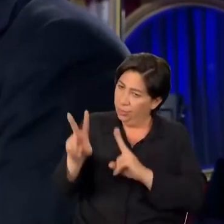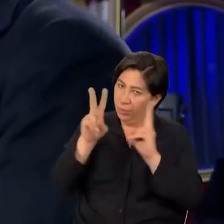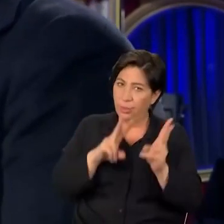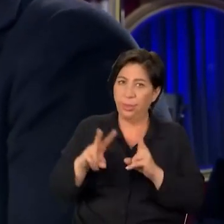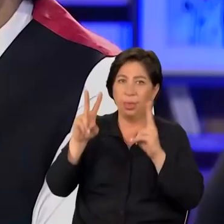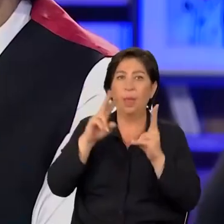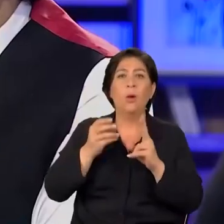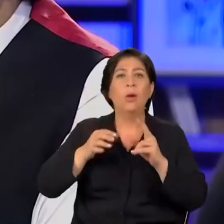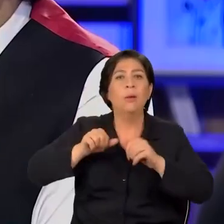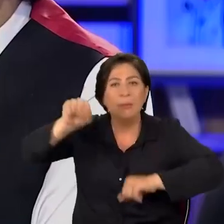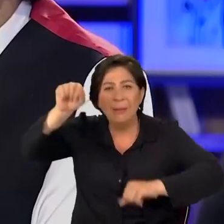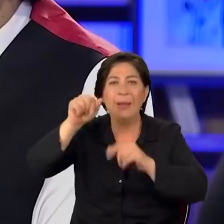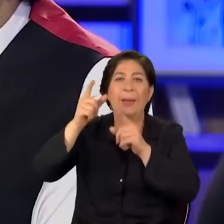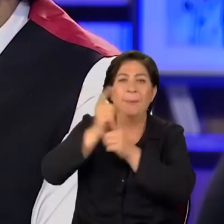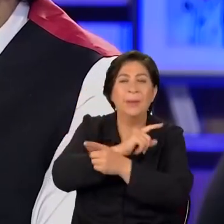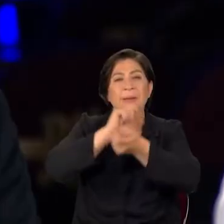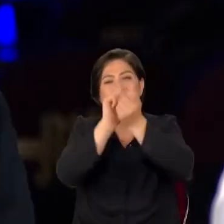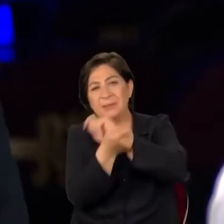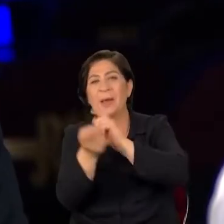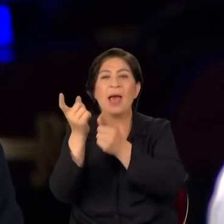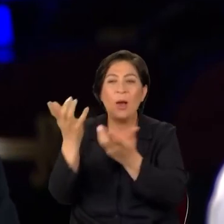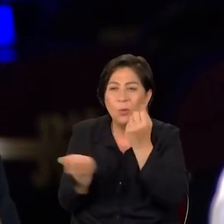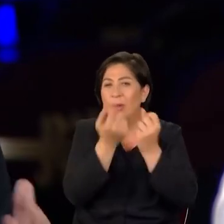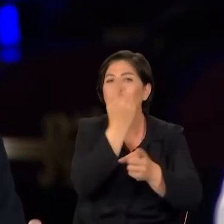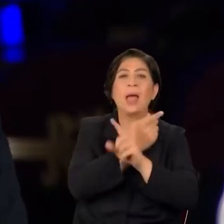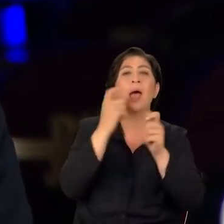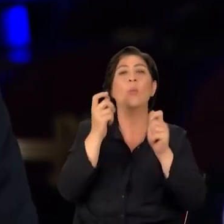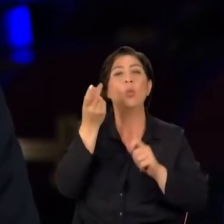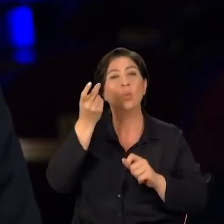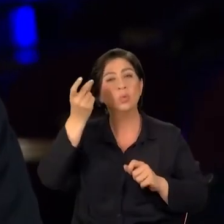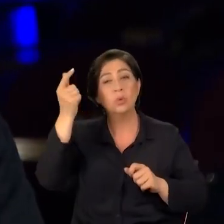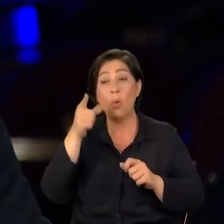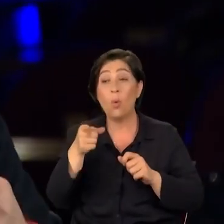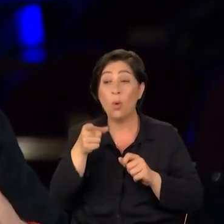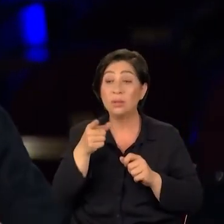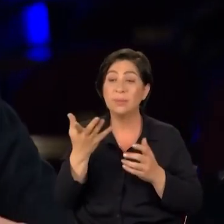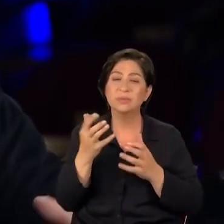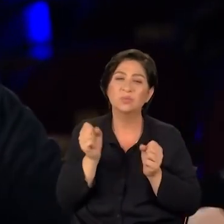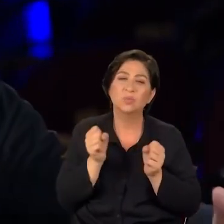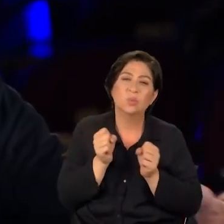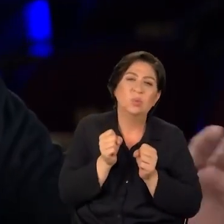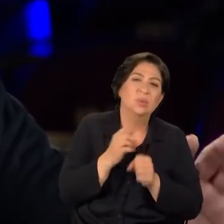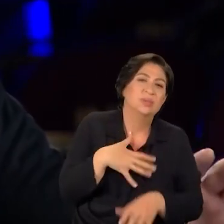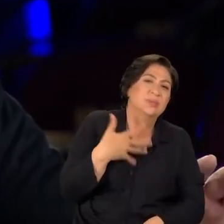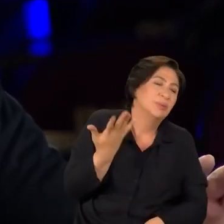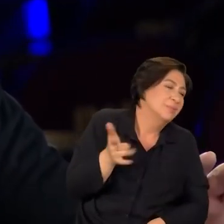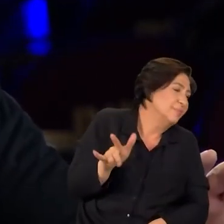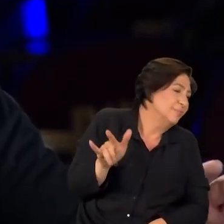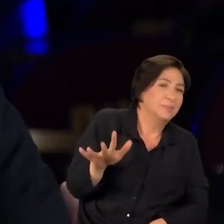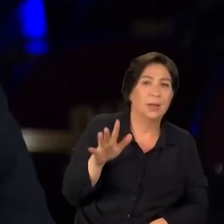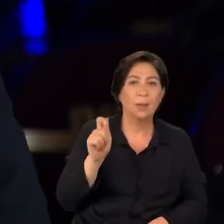kalırsa, yani uçmayı, kaçmayı, gezegeni tersine çevirmeyi vesaire unutursa bu sefer o kahramandan da derhal